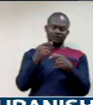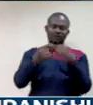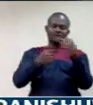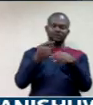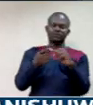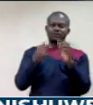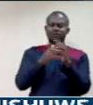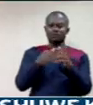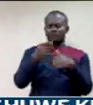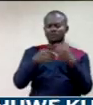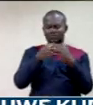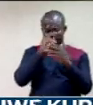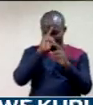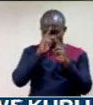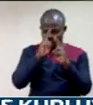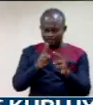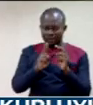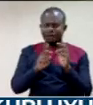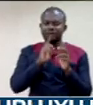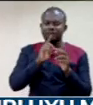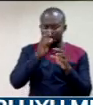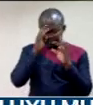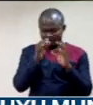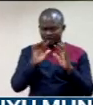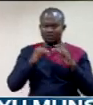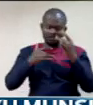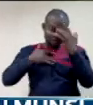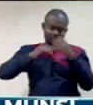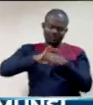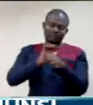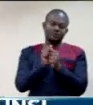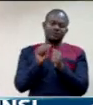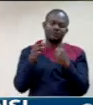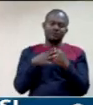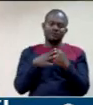gusubukurwa, ariko hakomeza kubahirizwa ingamba zo kwirinda icyorezo cya COVID-19.